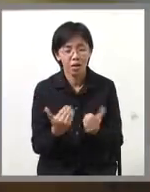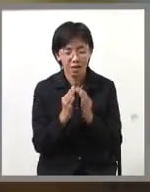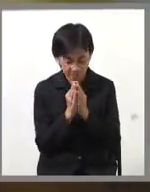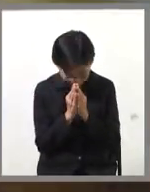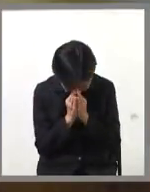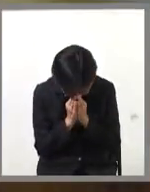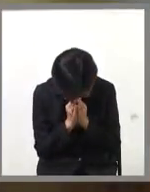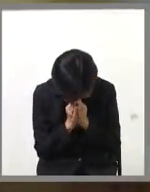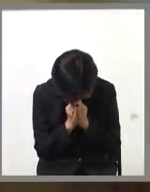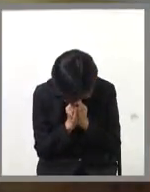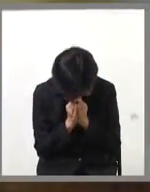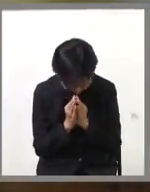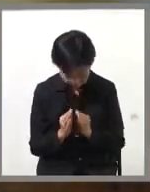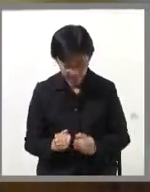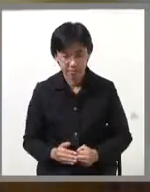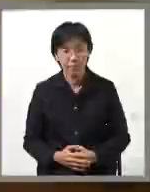วัสดีค่ะ